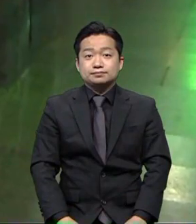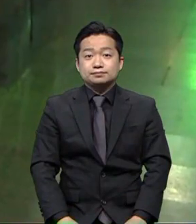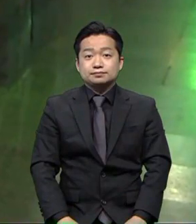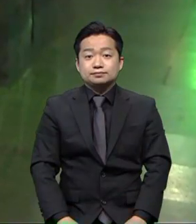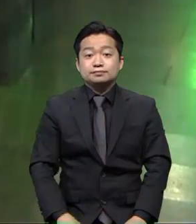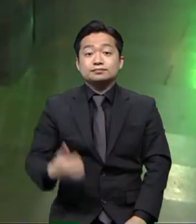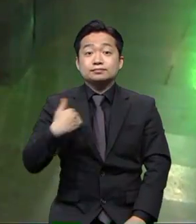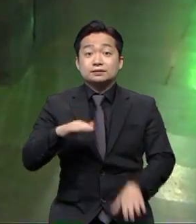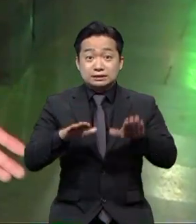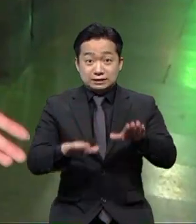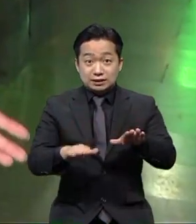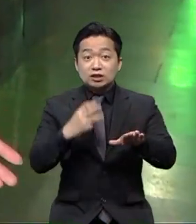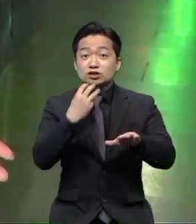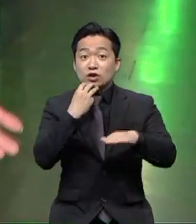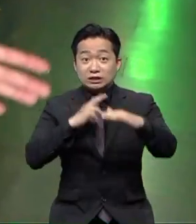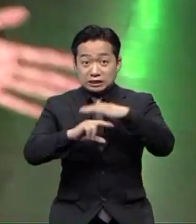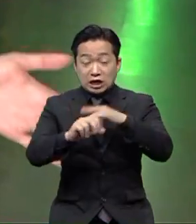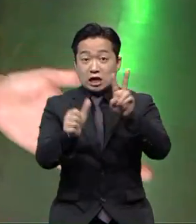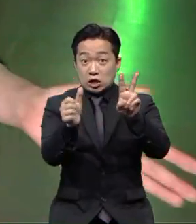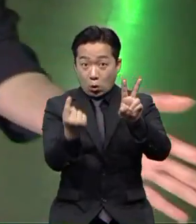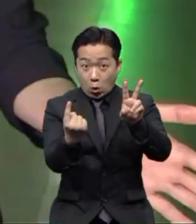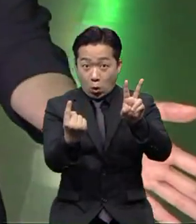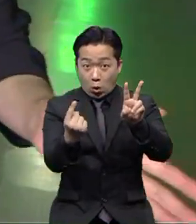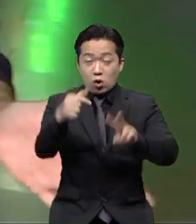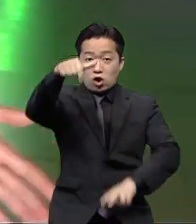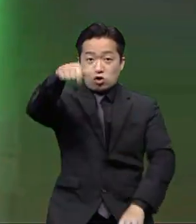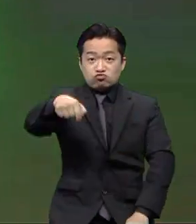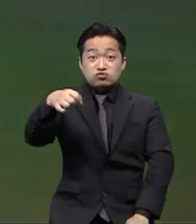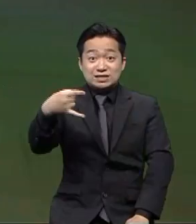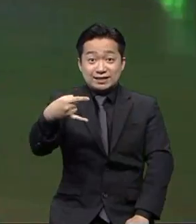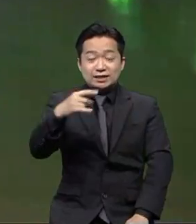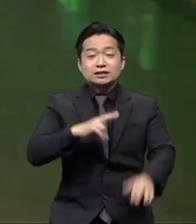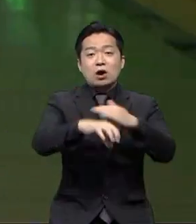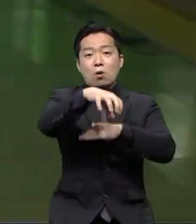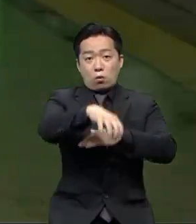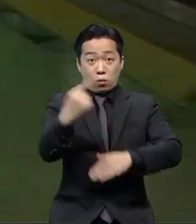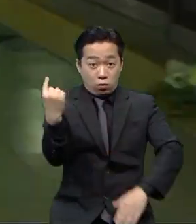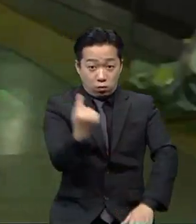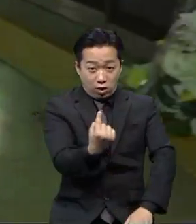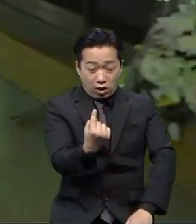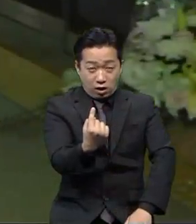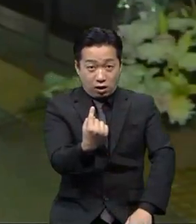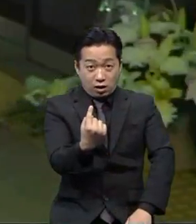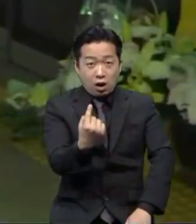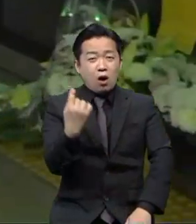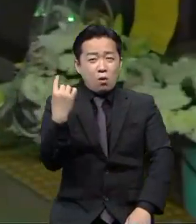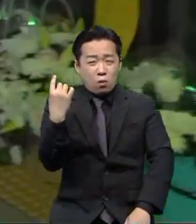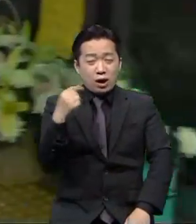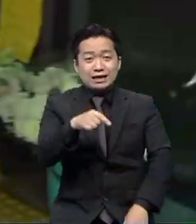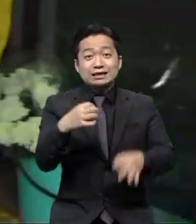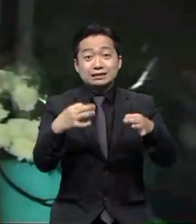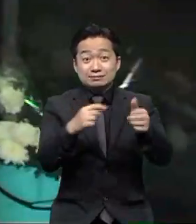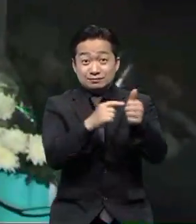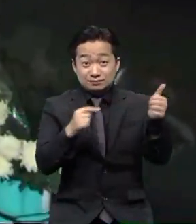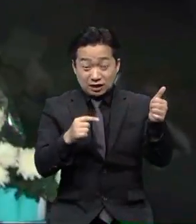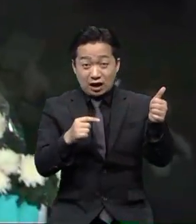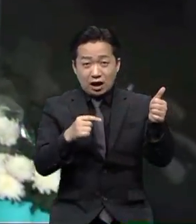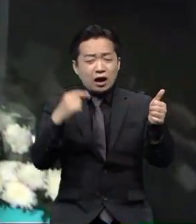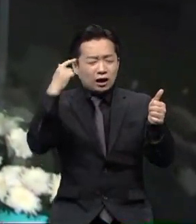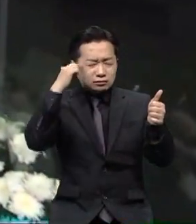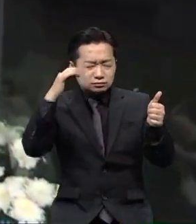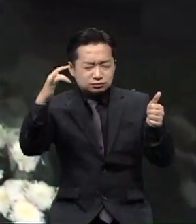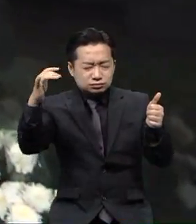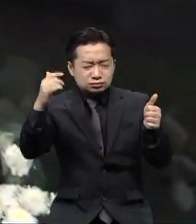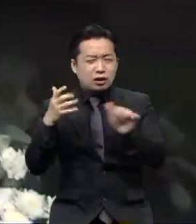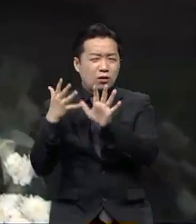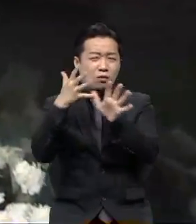네, 저는 지금 서울 지하철 2호선 구의역에 나와 있습니다. 매년 이맘때면 김군을 추모하는 시민들의 발길이